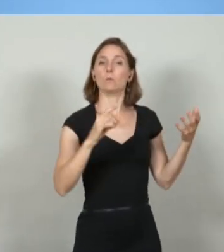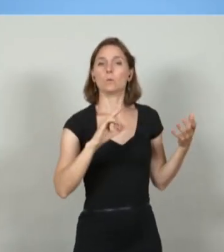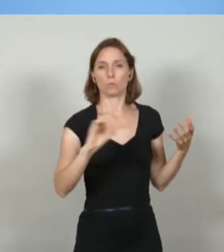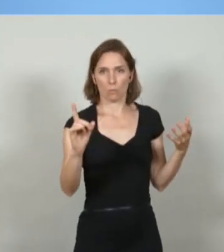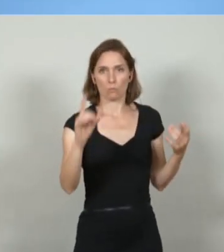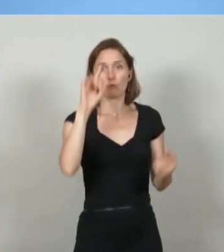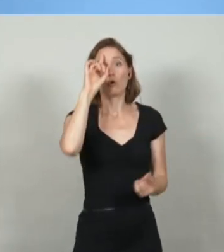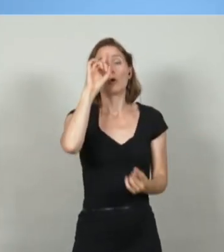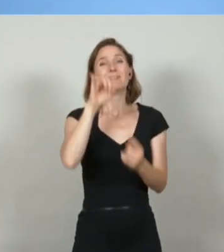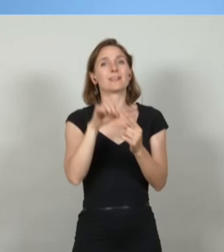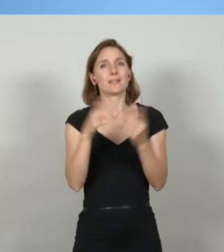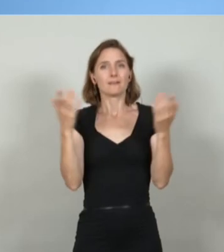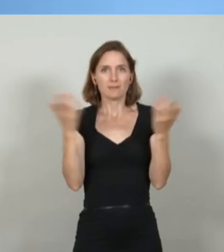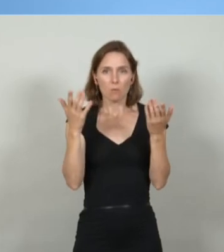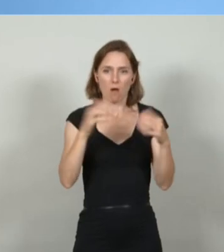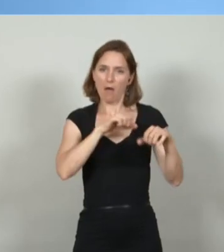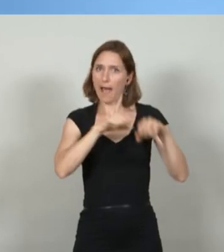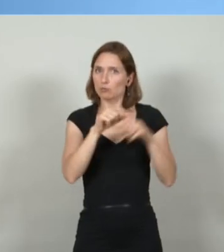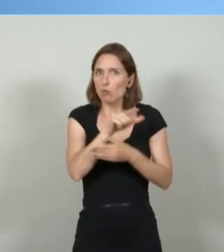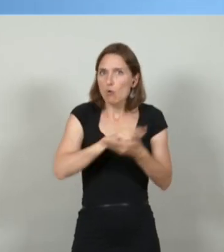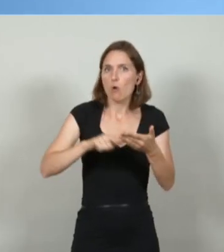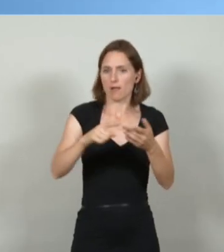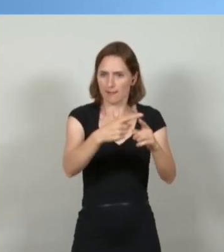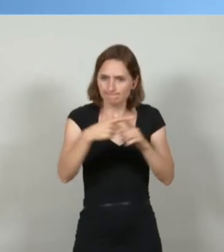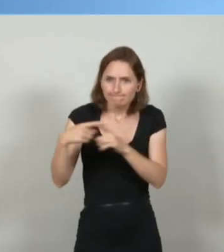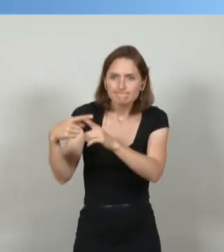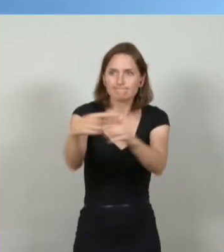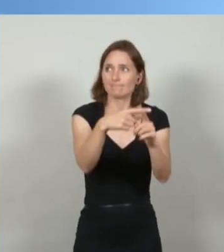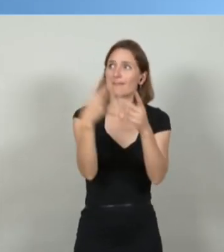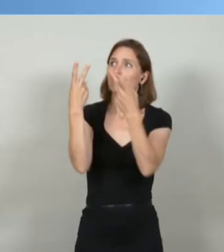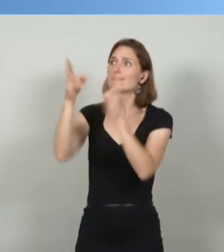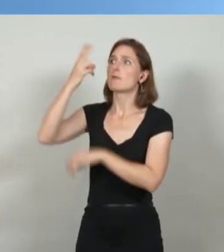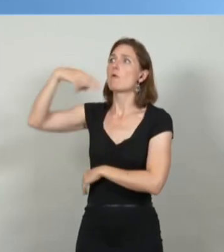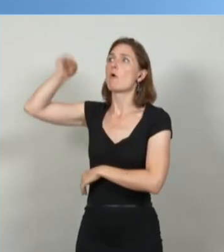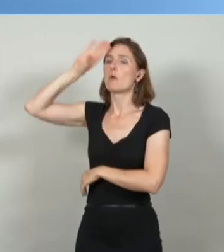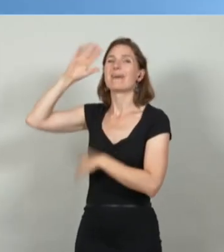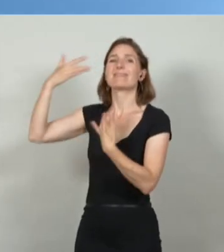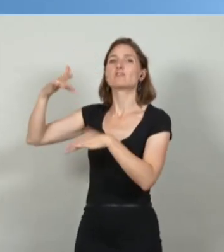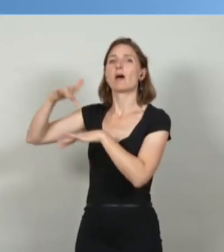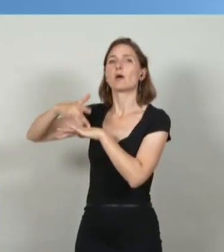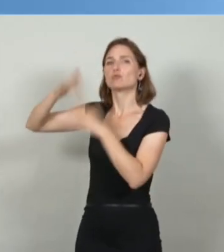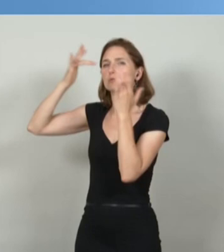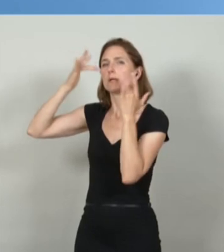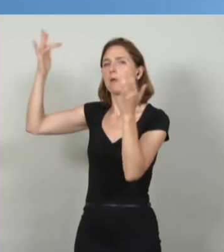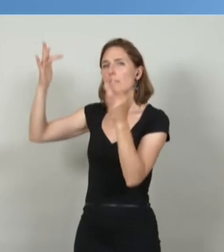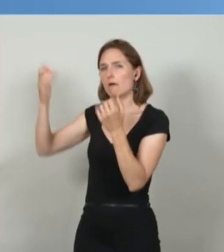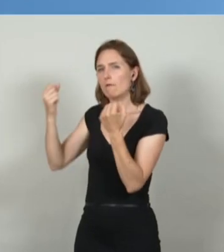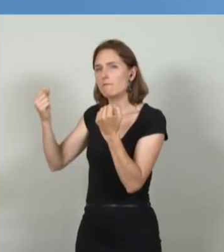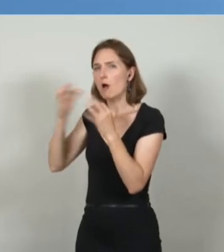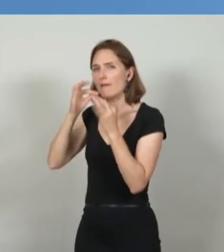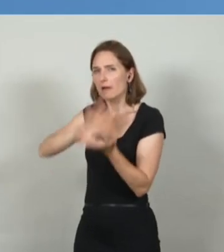partager les actions locales avec les villes européennes qui avaient déjà une expérience importante en la matière